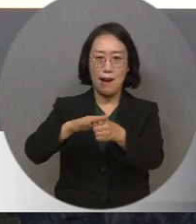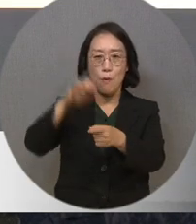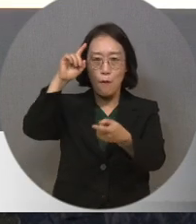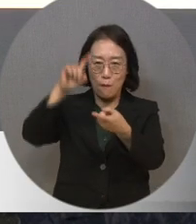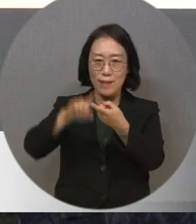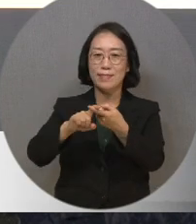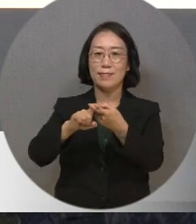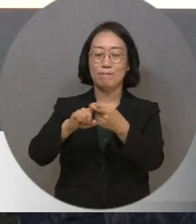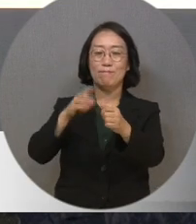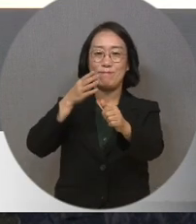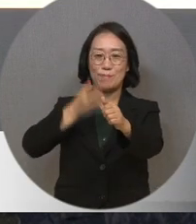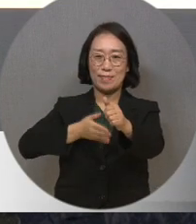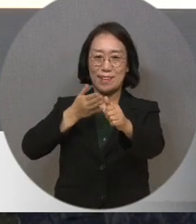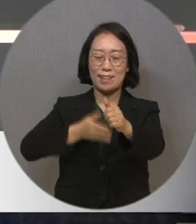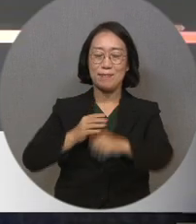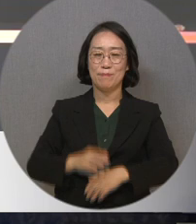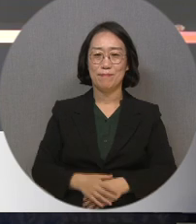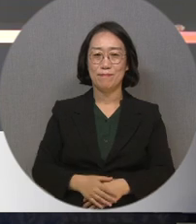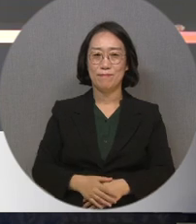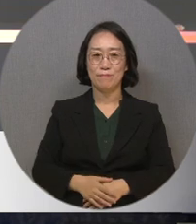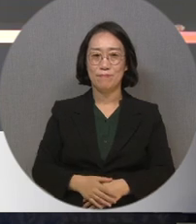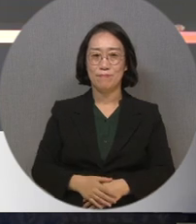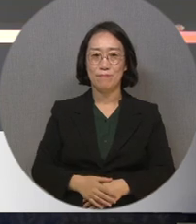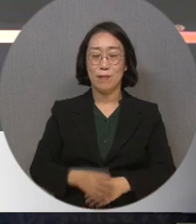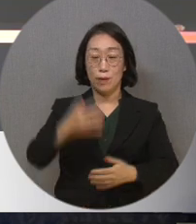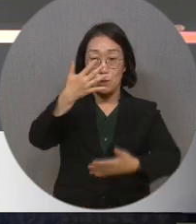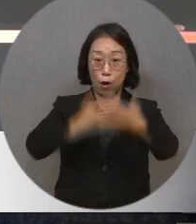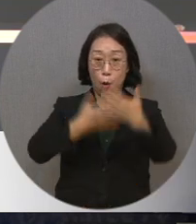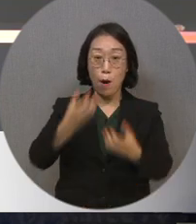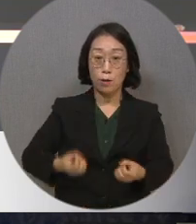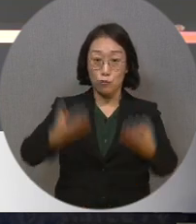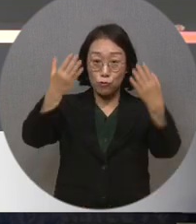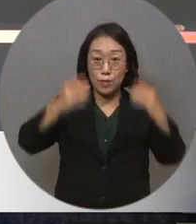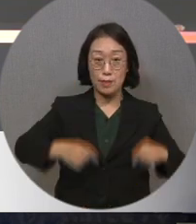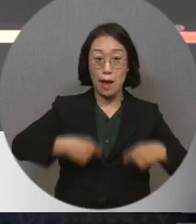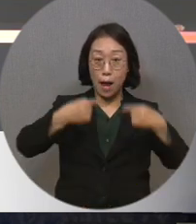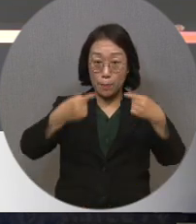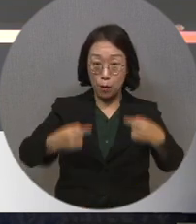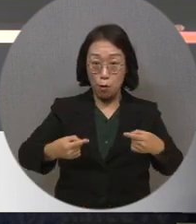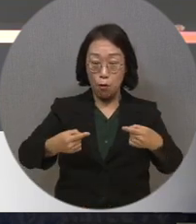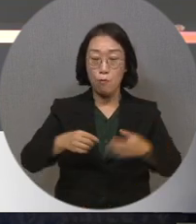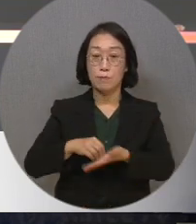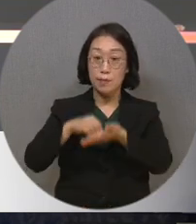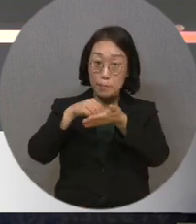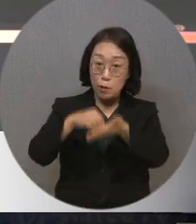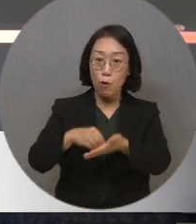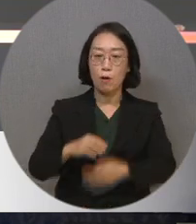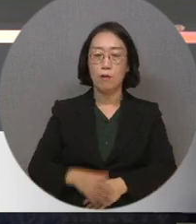관심과 사랑 부탁합니다. 그동안 영화제에 참여하셔서